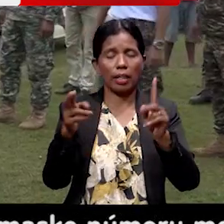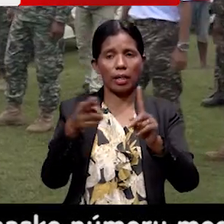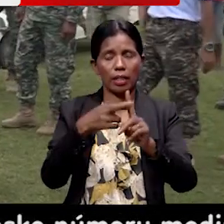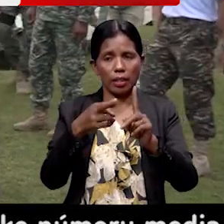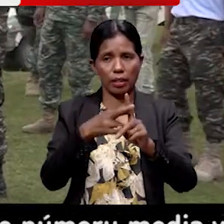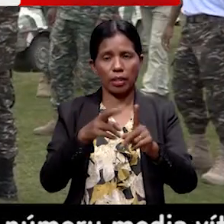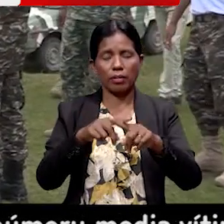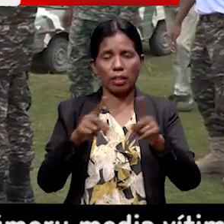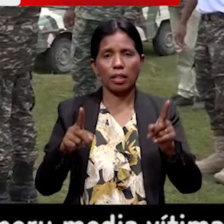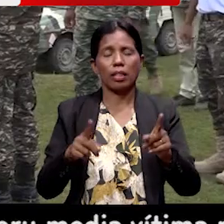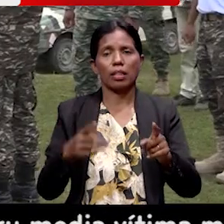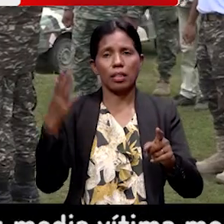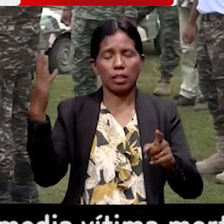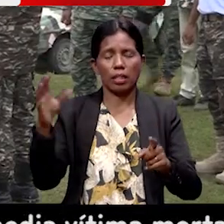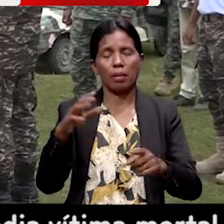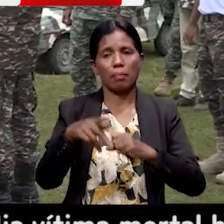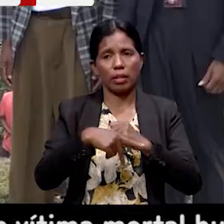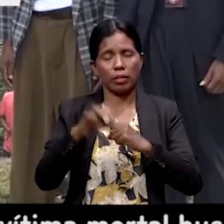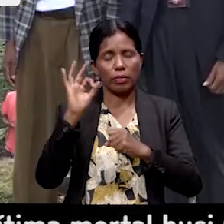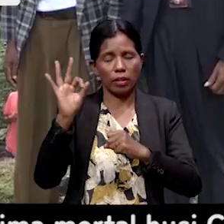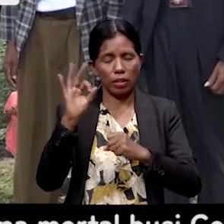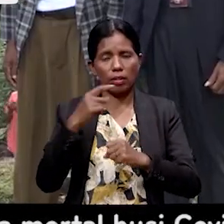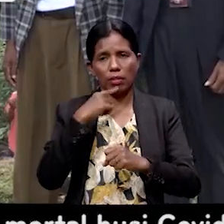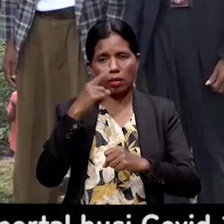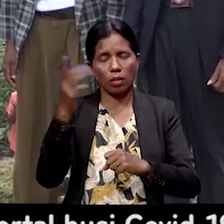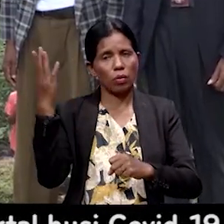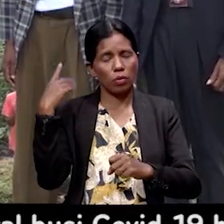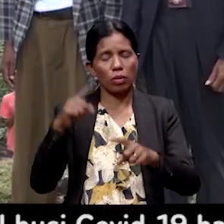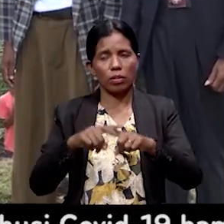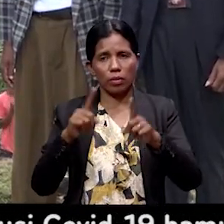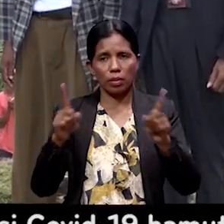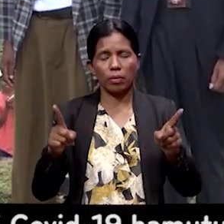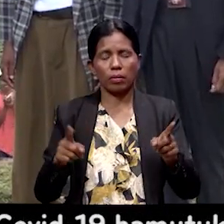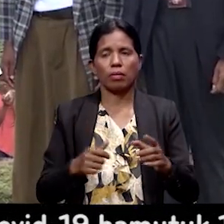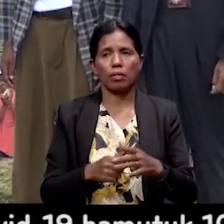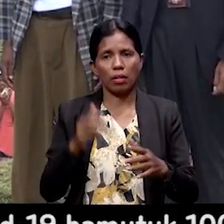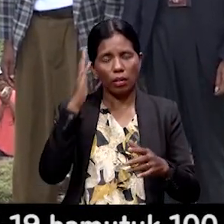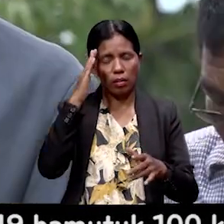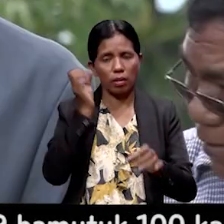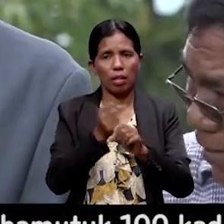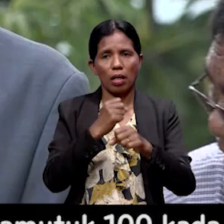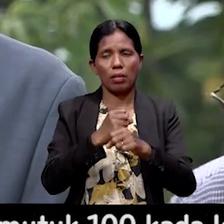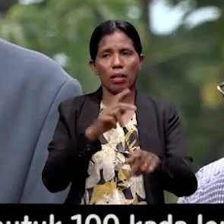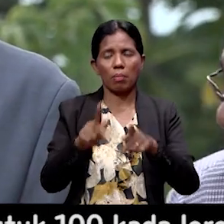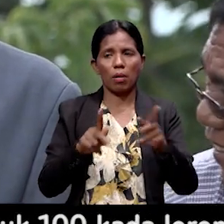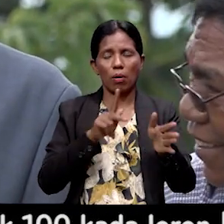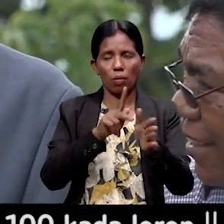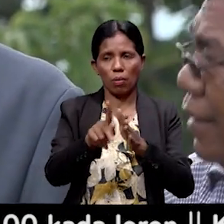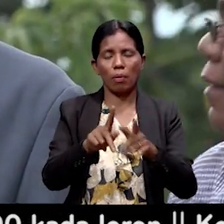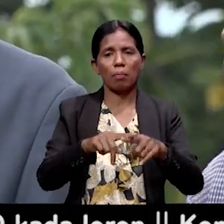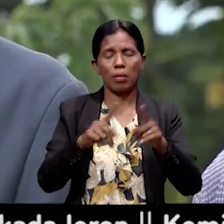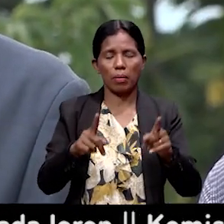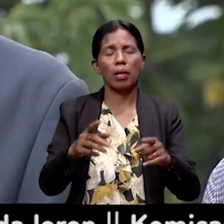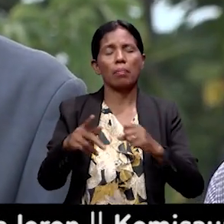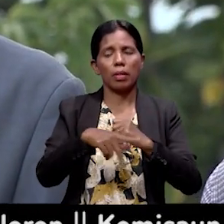fretelin iha watu lari vike kehateten, fretelin uluk diferencia iha prinsipiu, hodi halo ema oho malu. Maibe